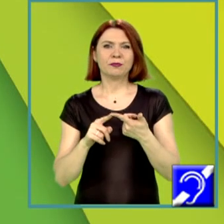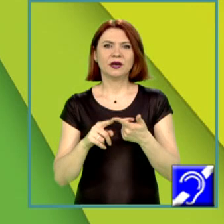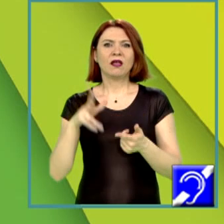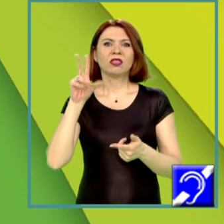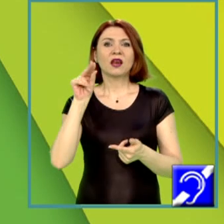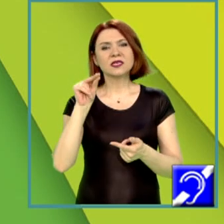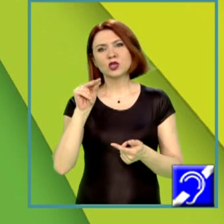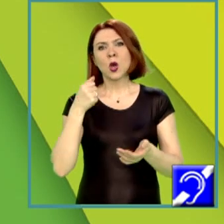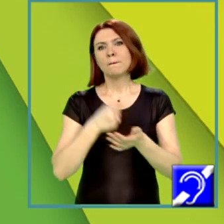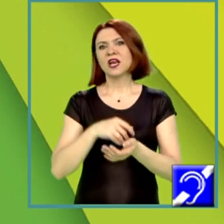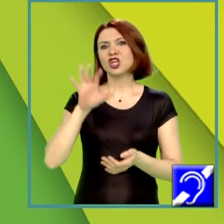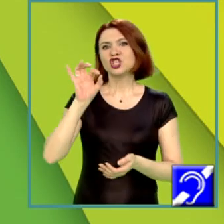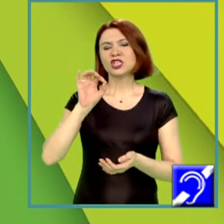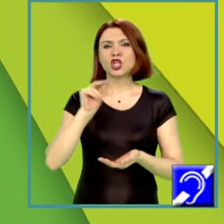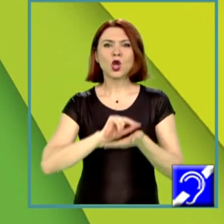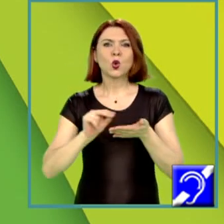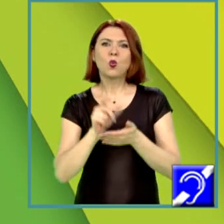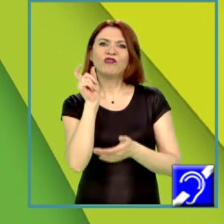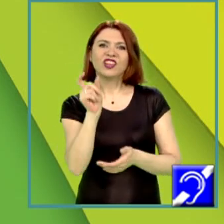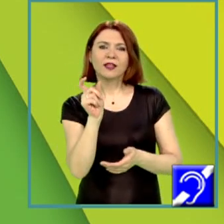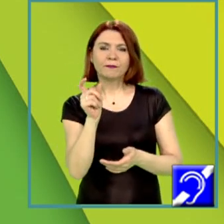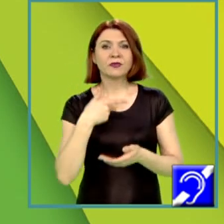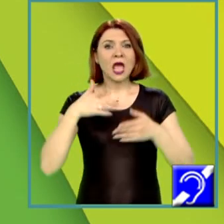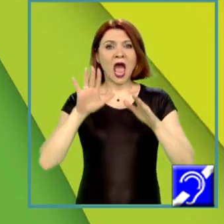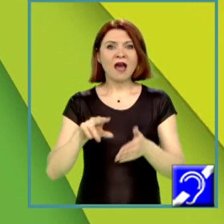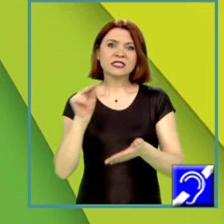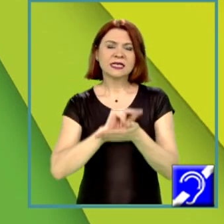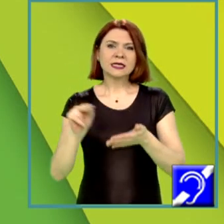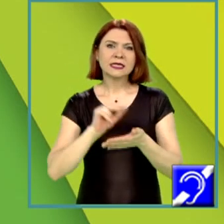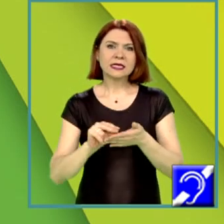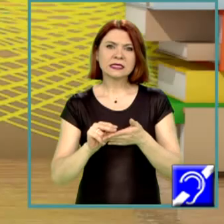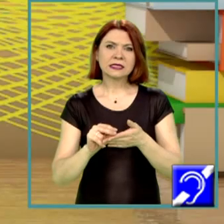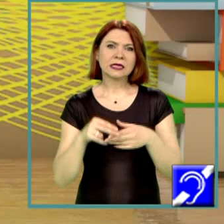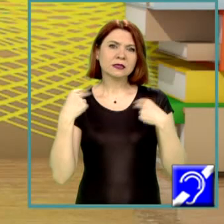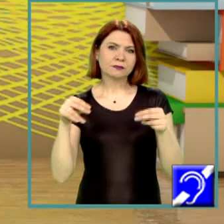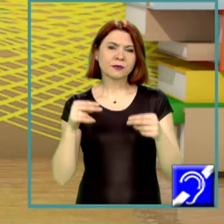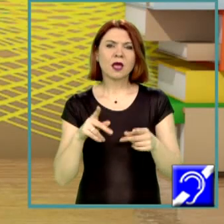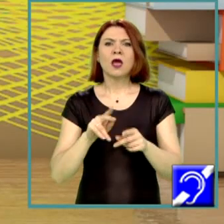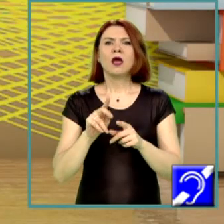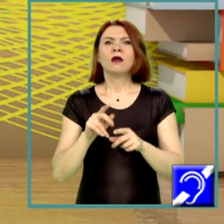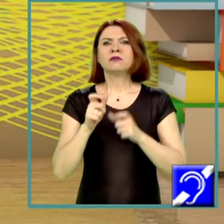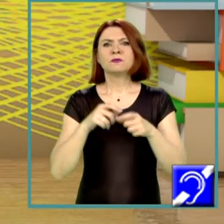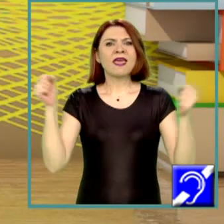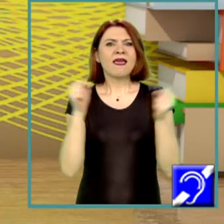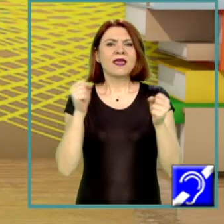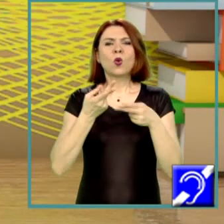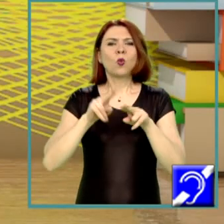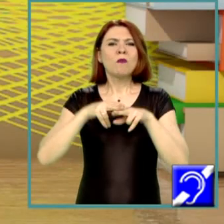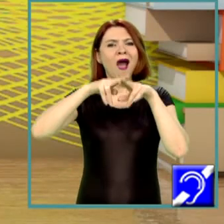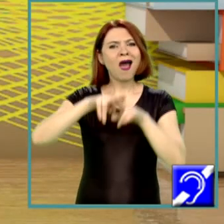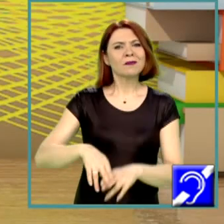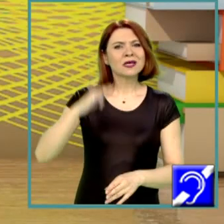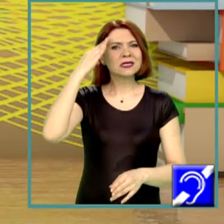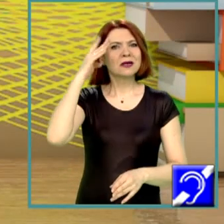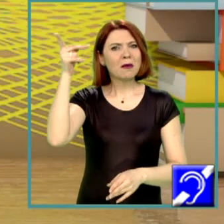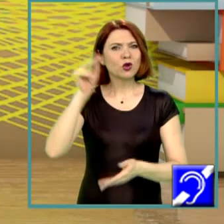30 până la 50 de cuvinte aveți de prezentat imaginea iernii păstrate în memoria autorului